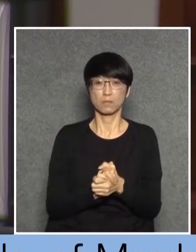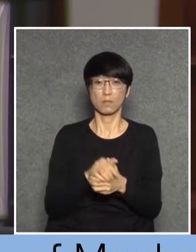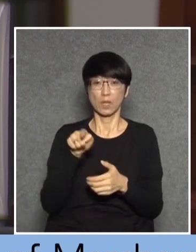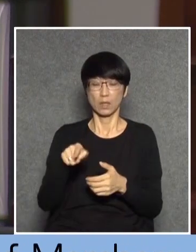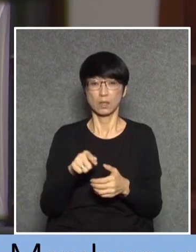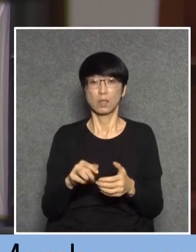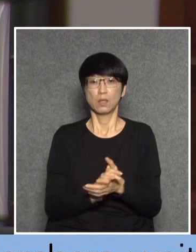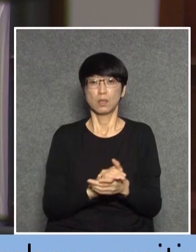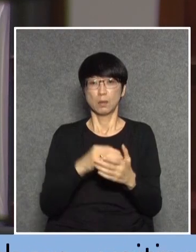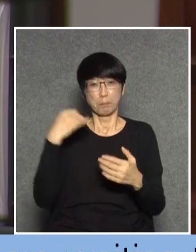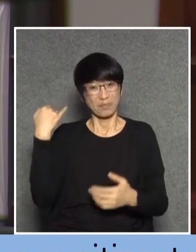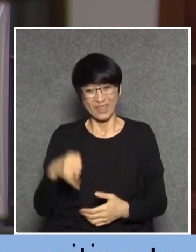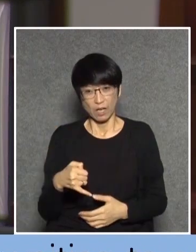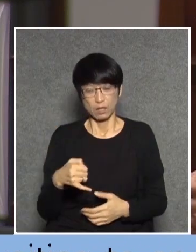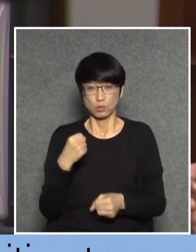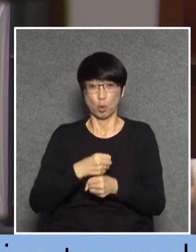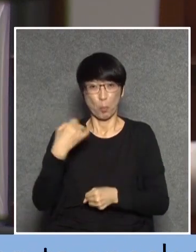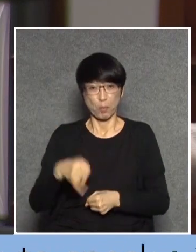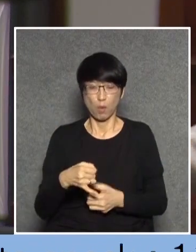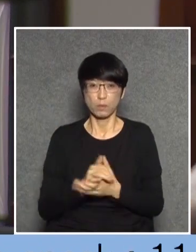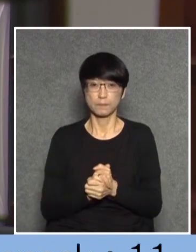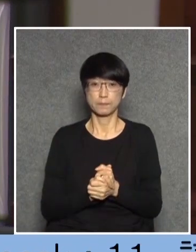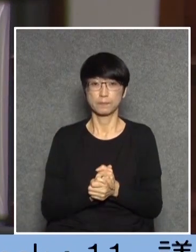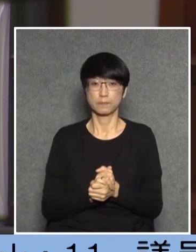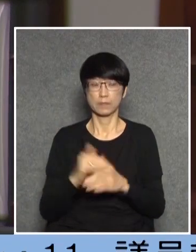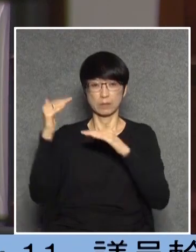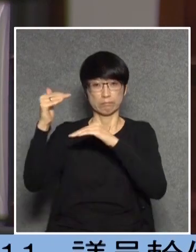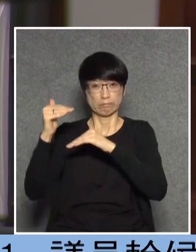唔 work 嘅，係咪？好啦，繼而又有